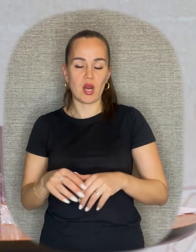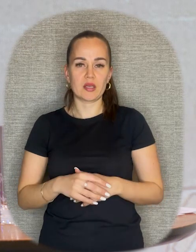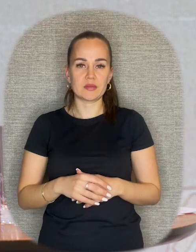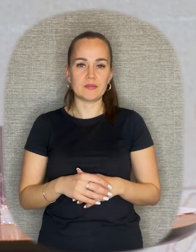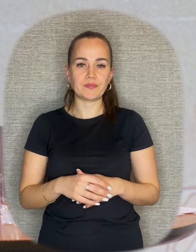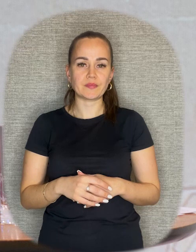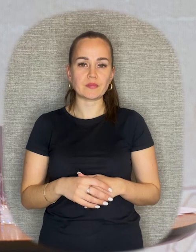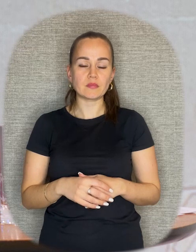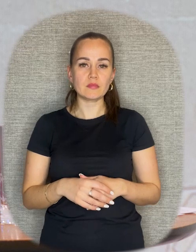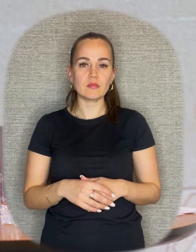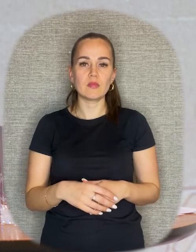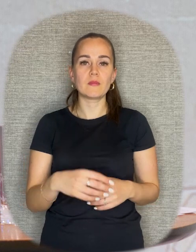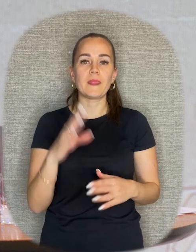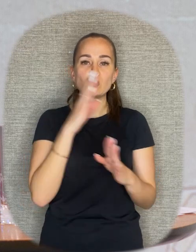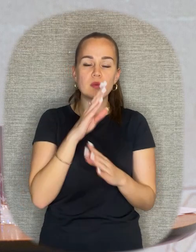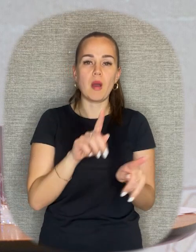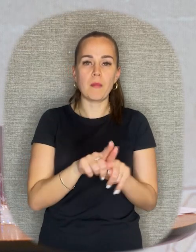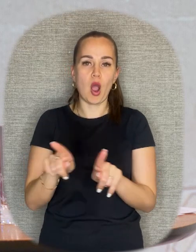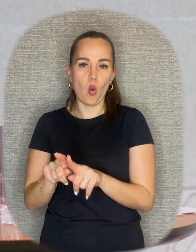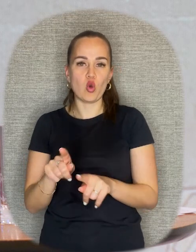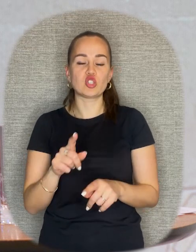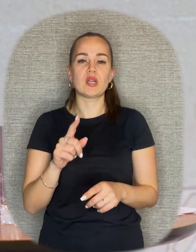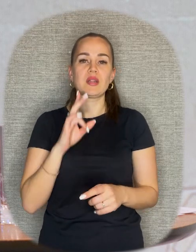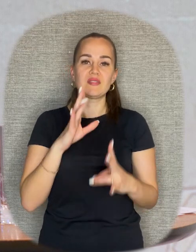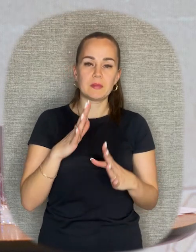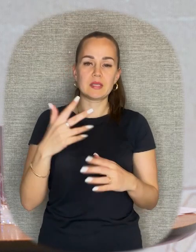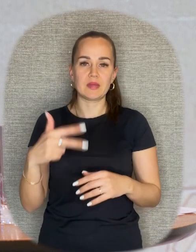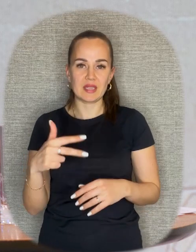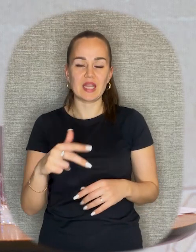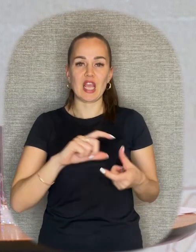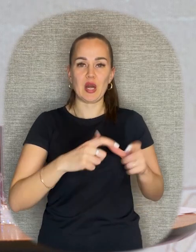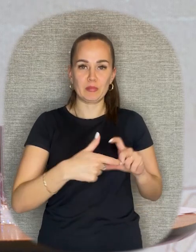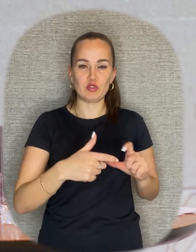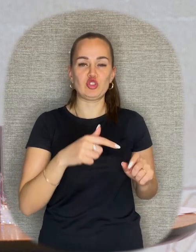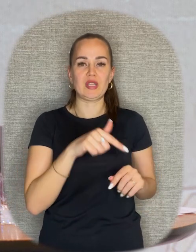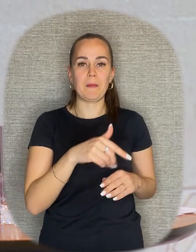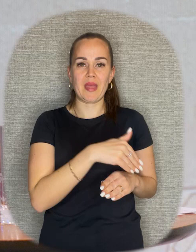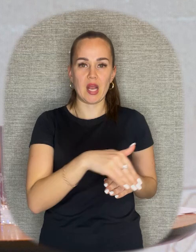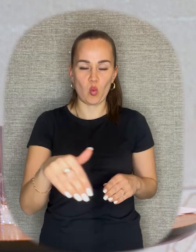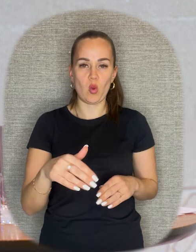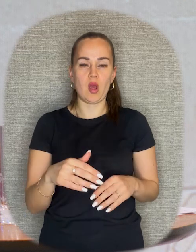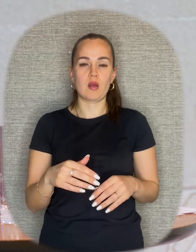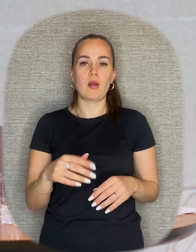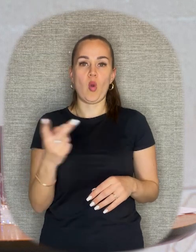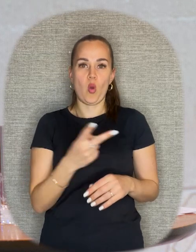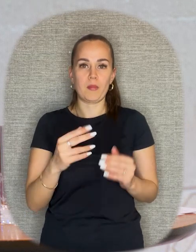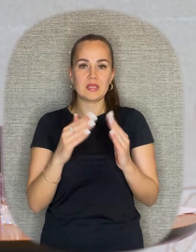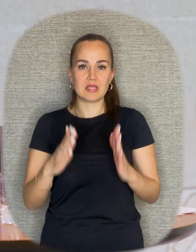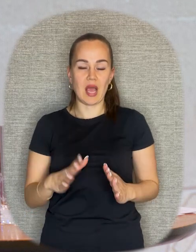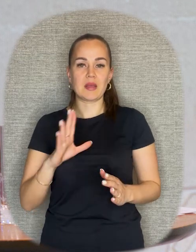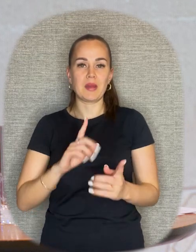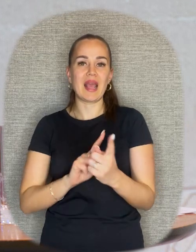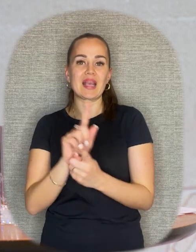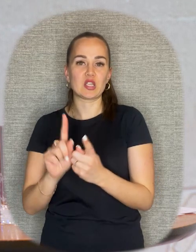проекты актуальны в связи с реконструкцией отдельных зданий и сооружений Вот мы с вами говорили как похожа была судьба у двух зданий на